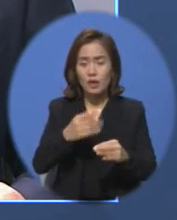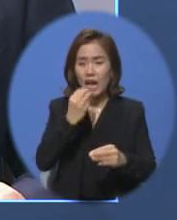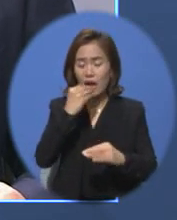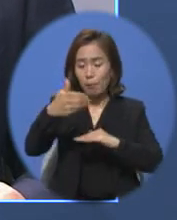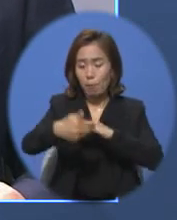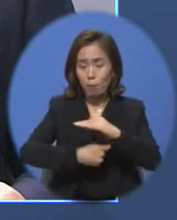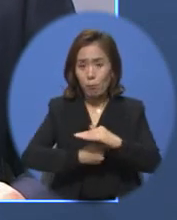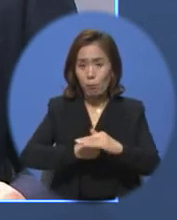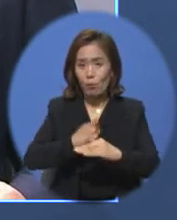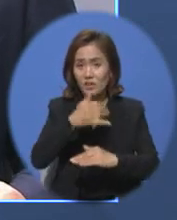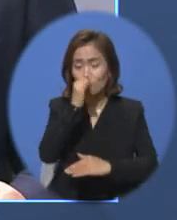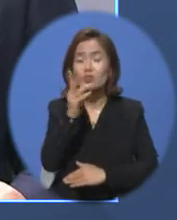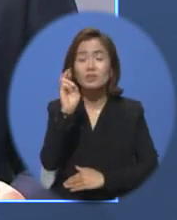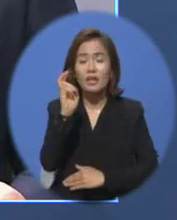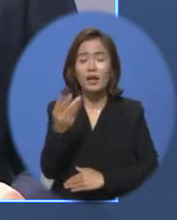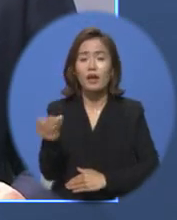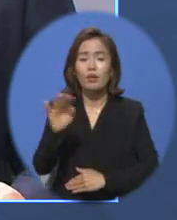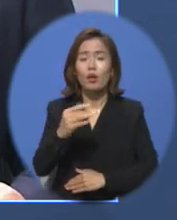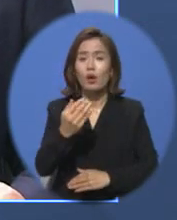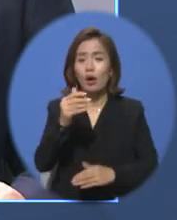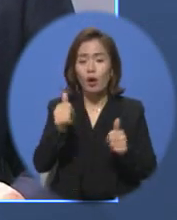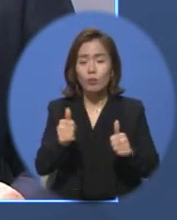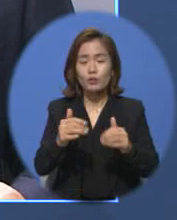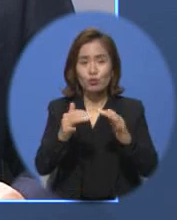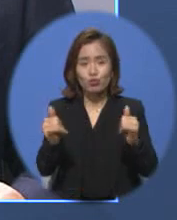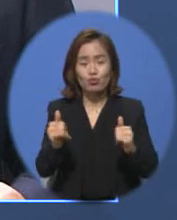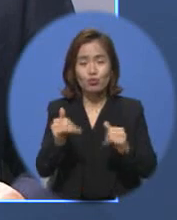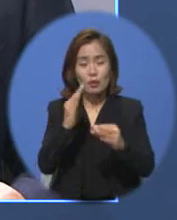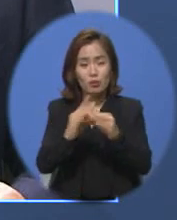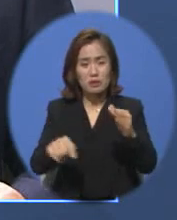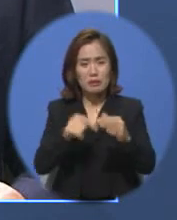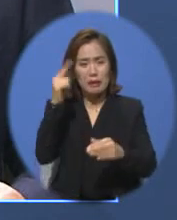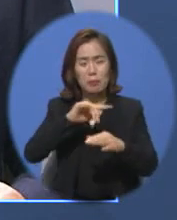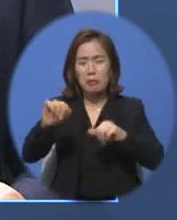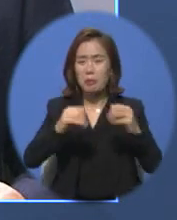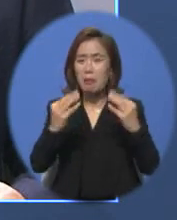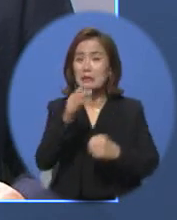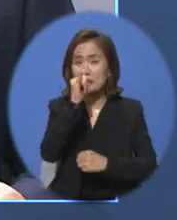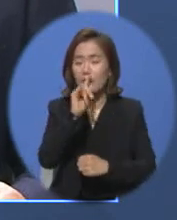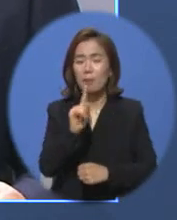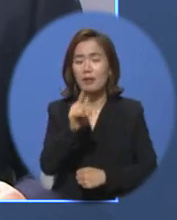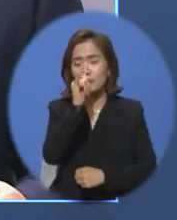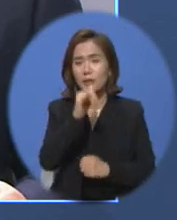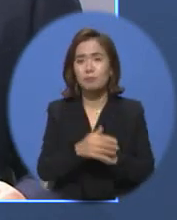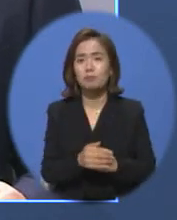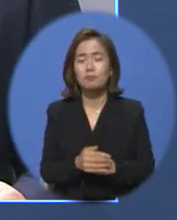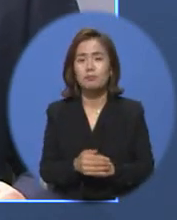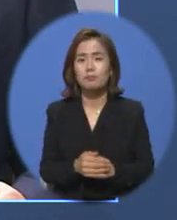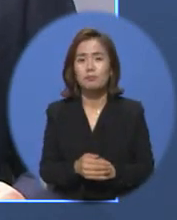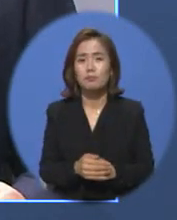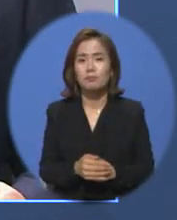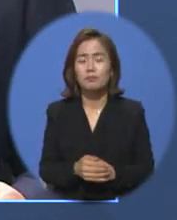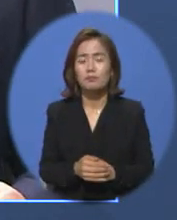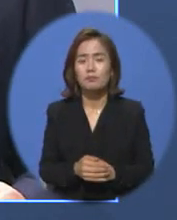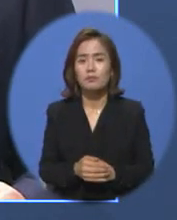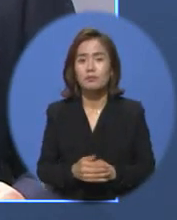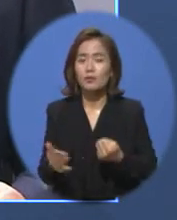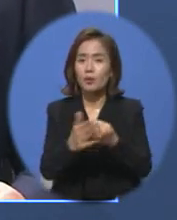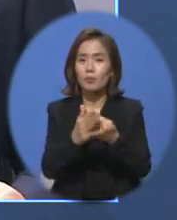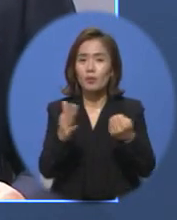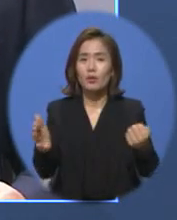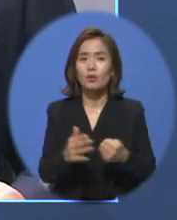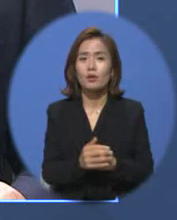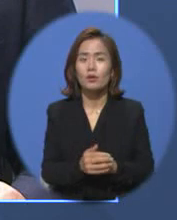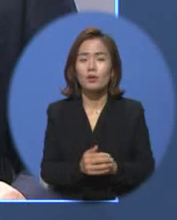이 뇌물을받을수도있다는점을지적하기위해서였습니다.검사들 도분명히나쁜짓을저지를수있다.잠깐만기다려주세요 .여기보세요